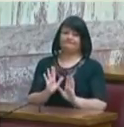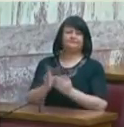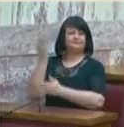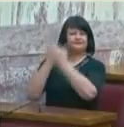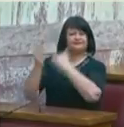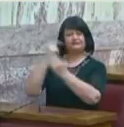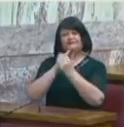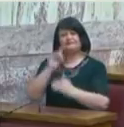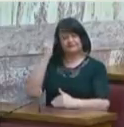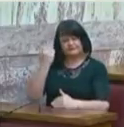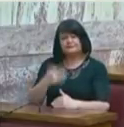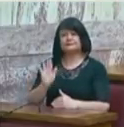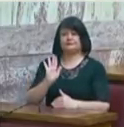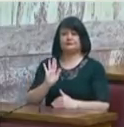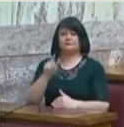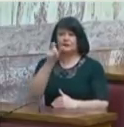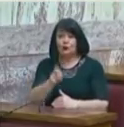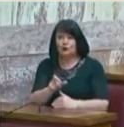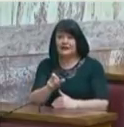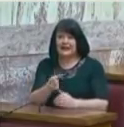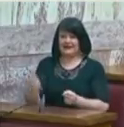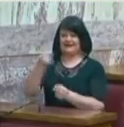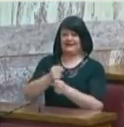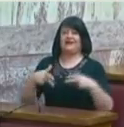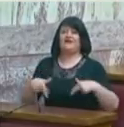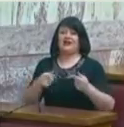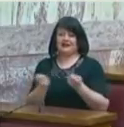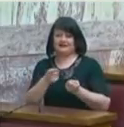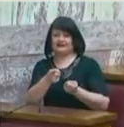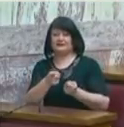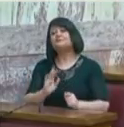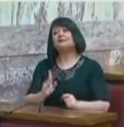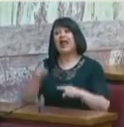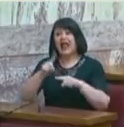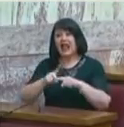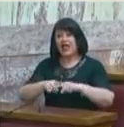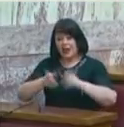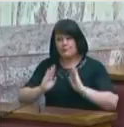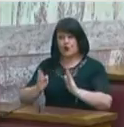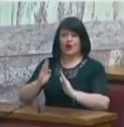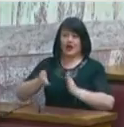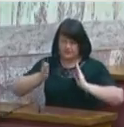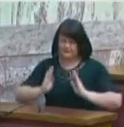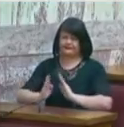χώρα πίσω, ούτε να γυρίσετε εσείς πίσω. Η Ελλάδα δεν θα γυρίσει πίσω. Φεύγει μπροστά,